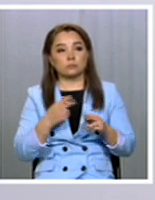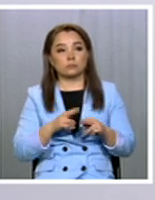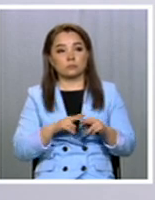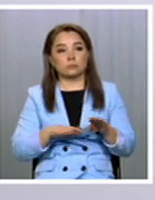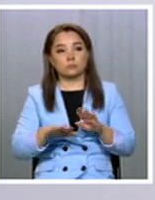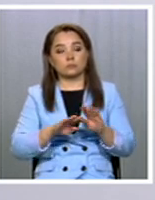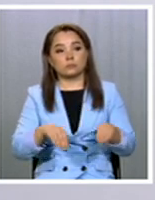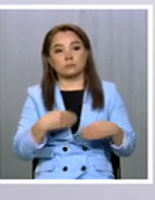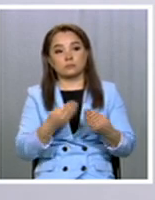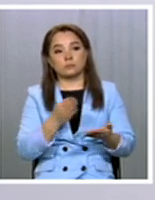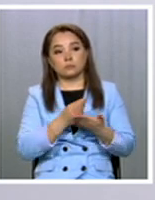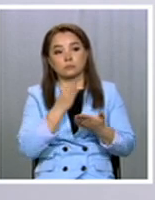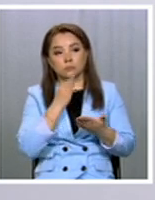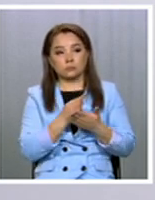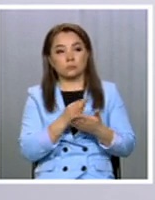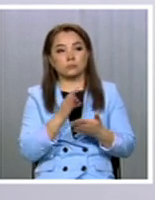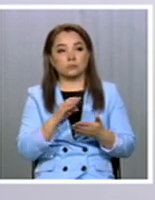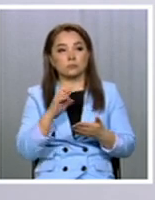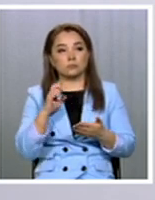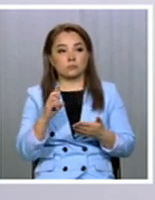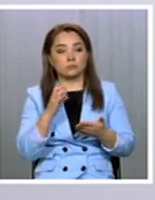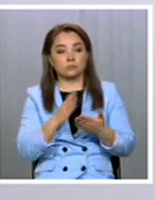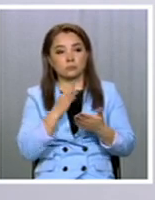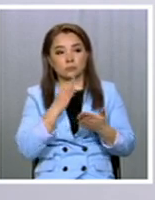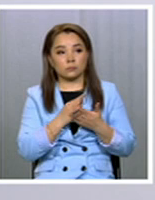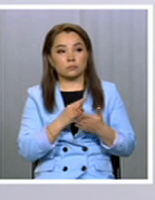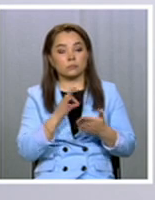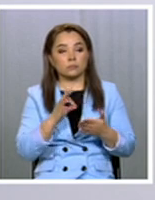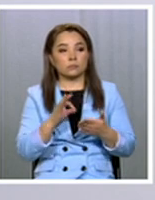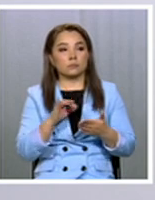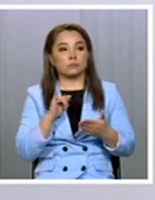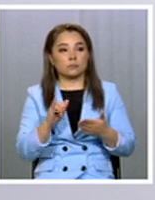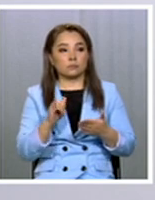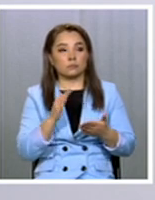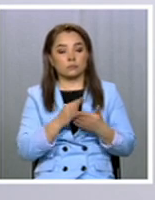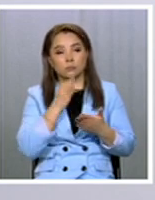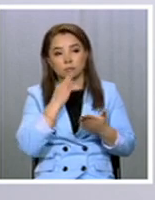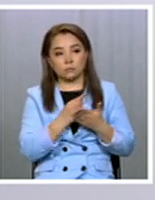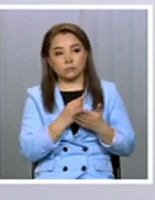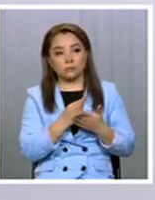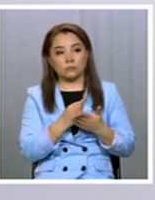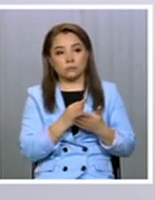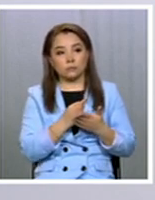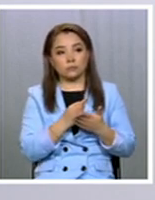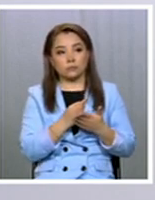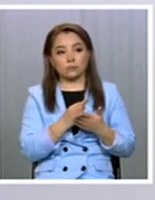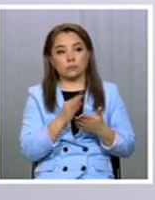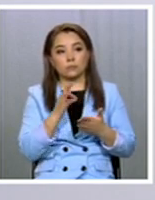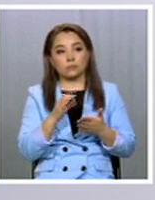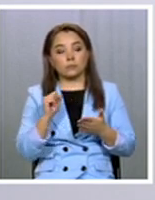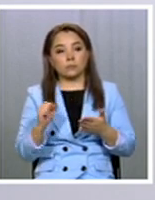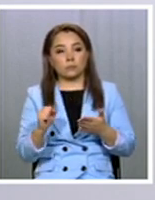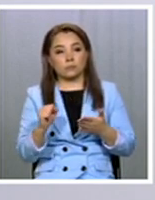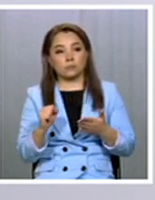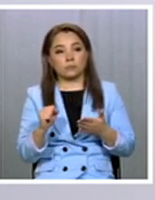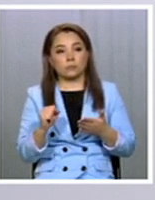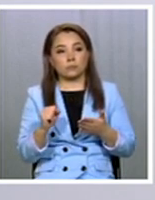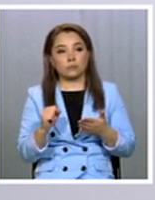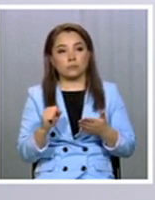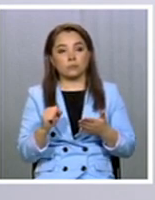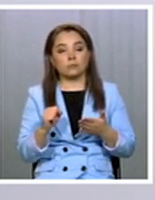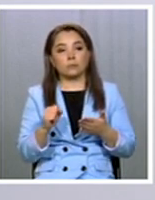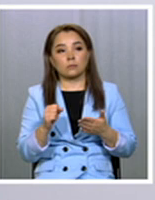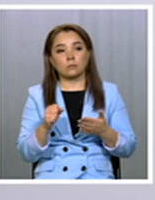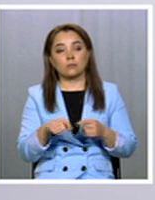берілгені бойынша. ОБ катеті OY осінің бойында жатыр. Және ОА қабырғасының